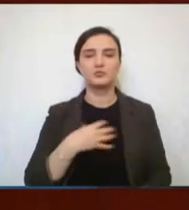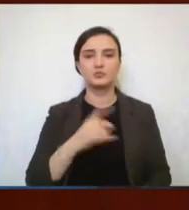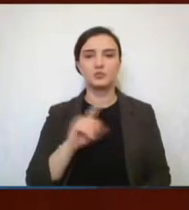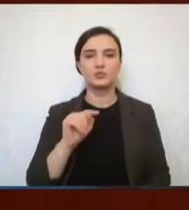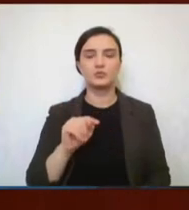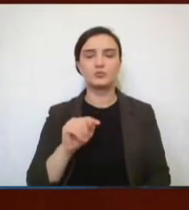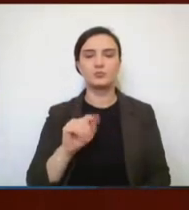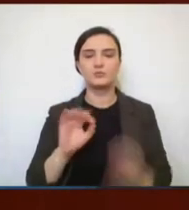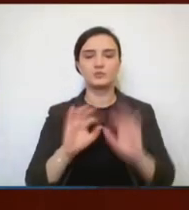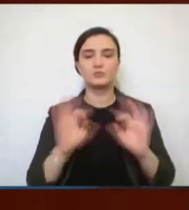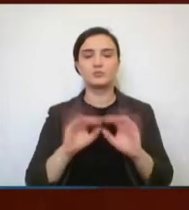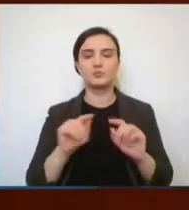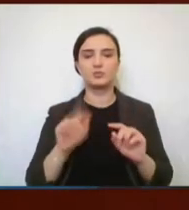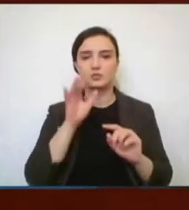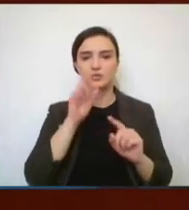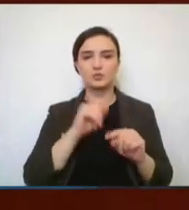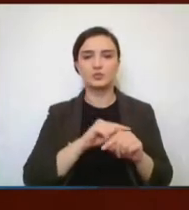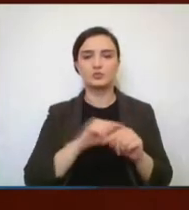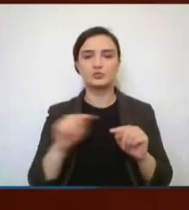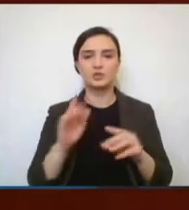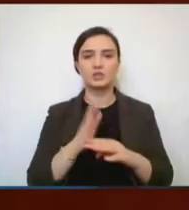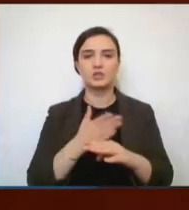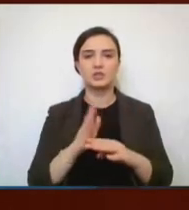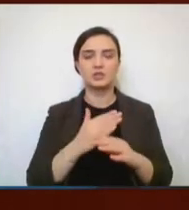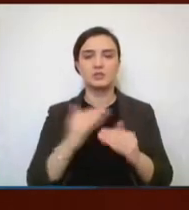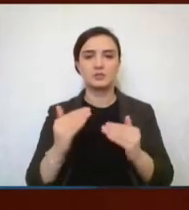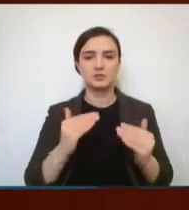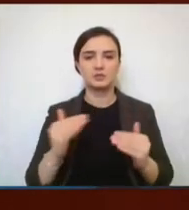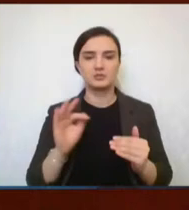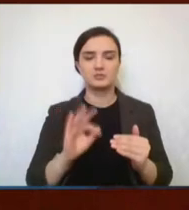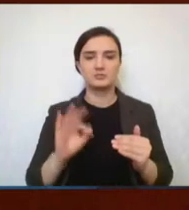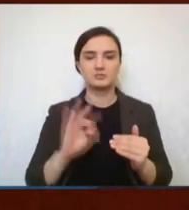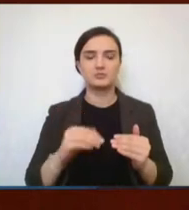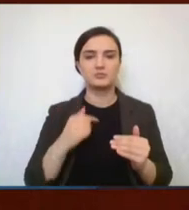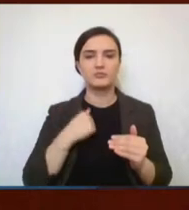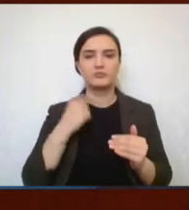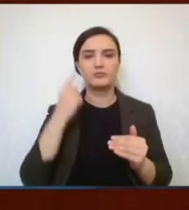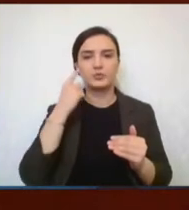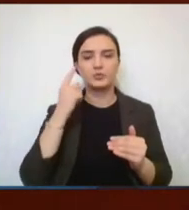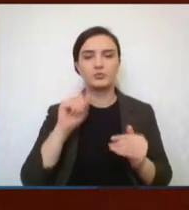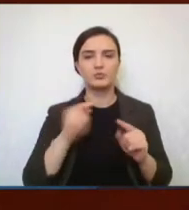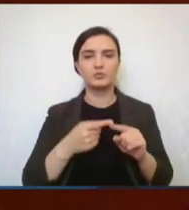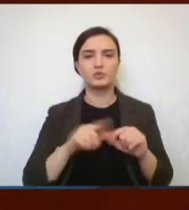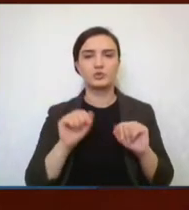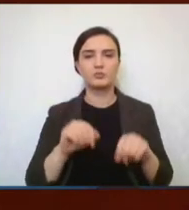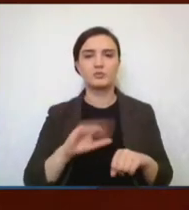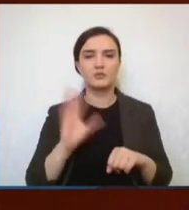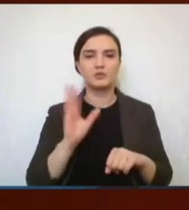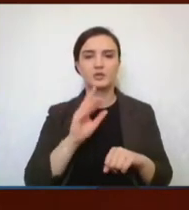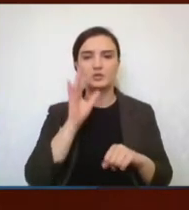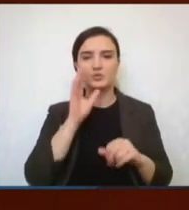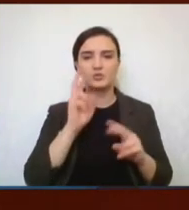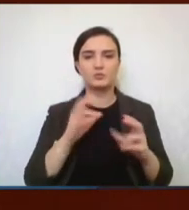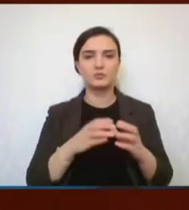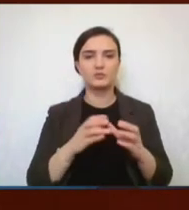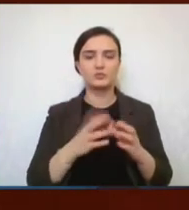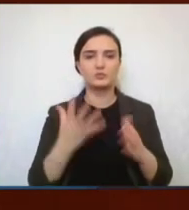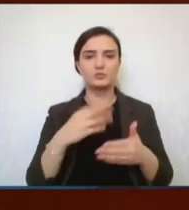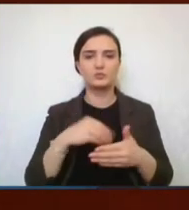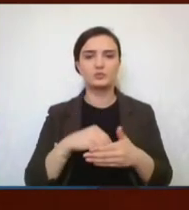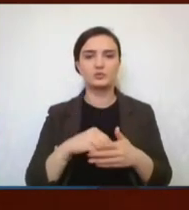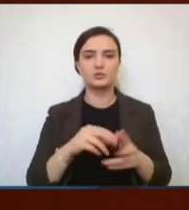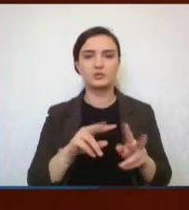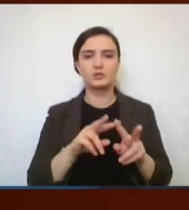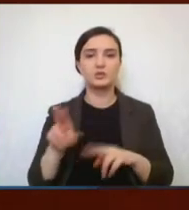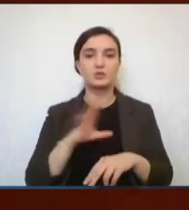დაგეგმა დროში განაწილებაზე, მე ვფიქრობ, რომ ეს შეიძლება ყველა ასაკობრივ ჯგუფს ერთნაირად წაადგეს, იმიტომ